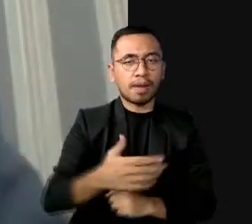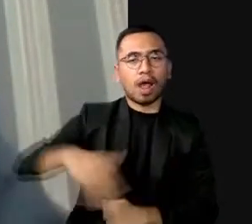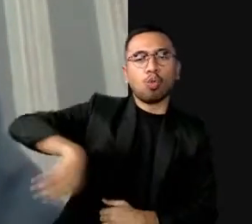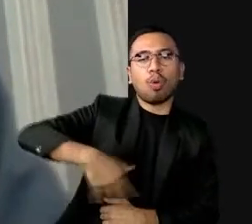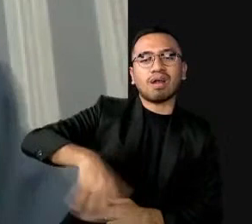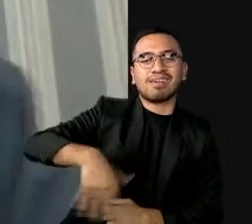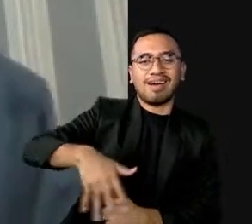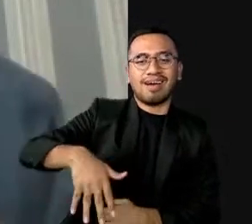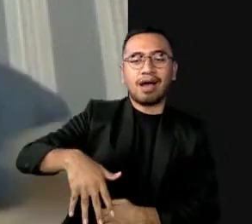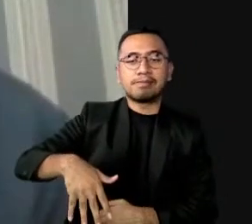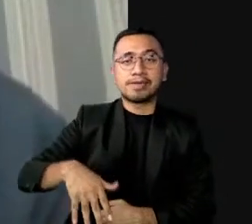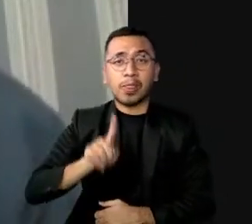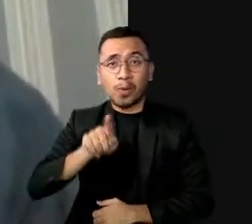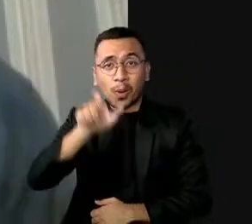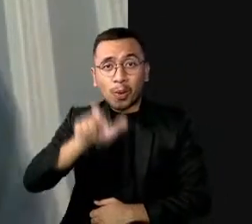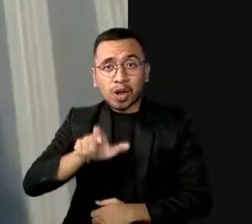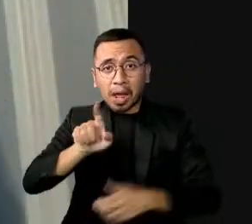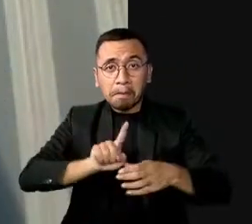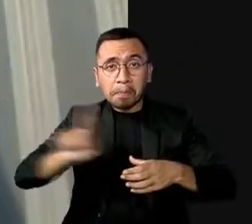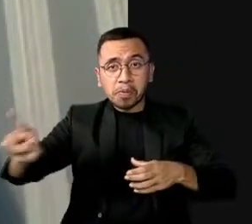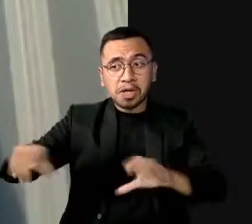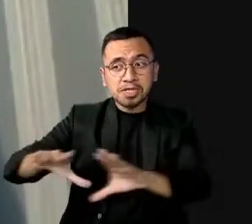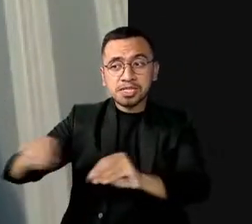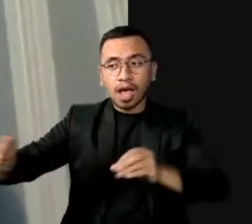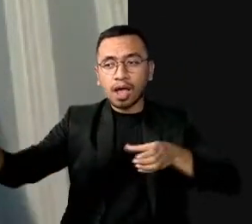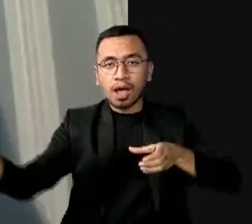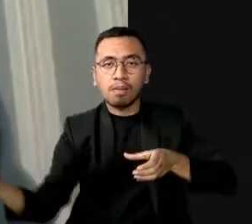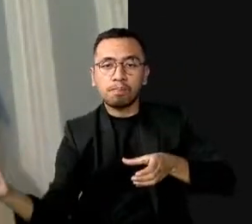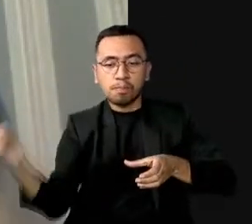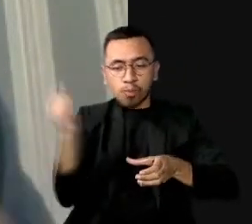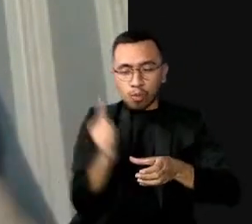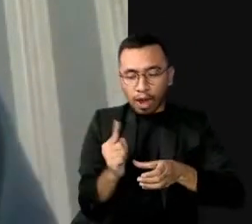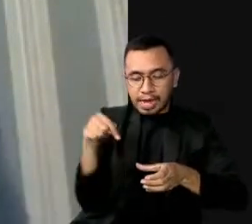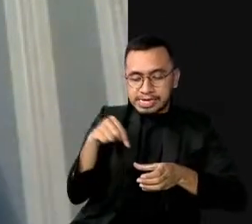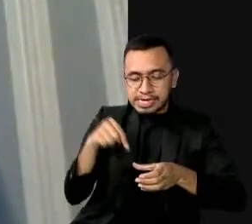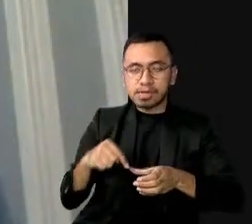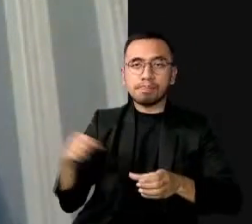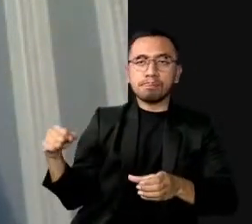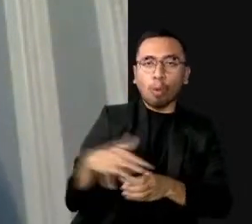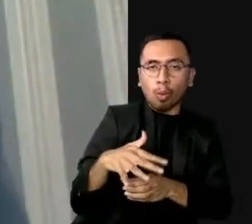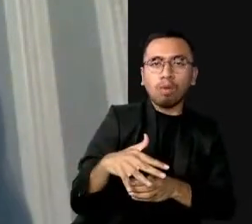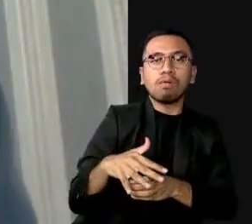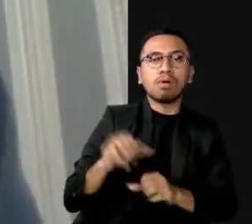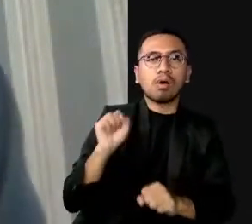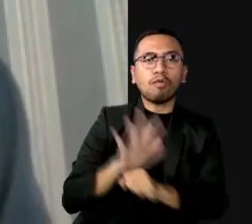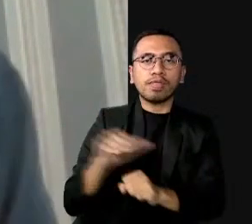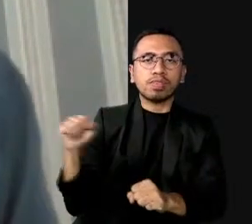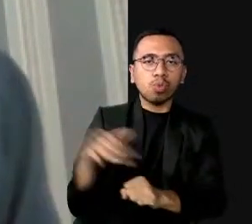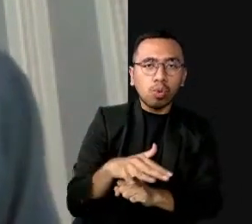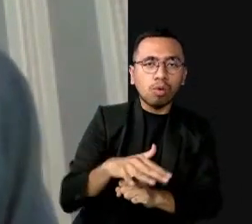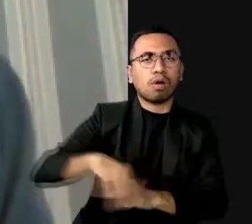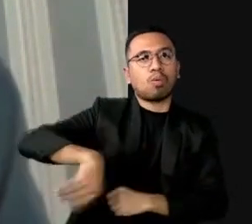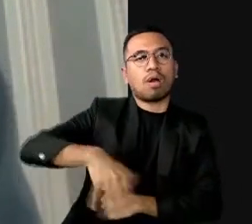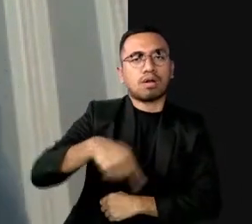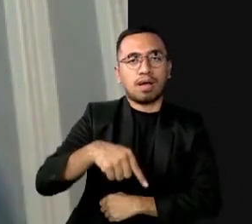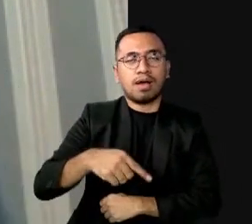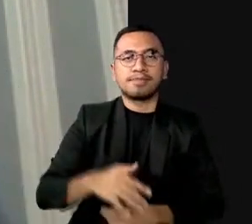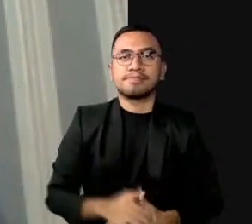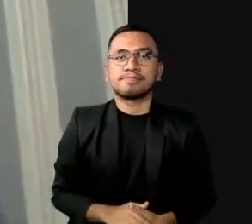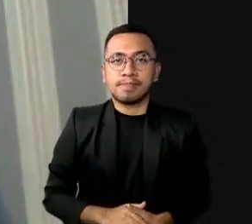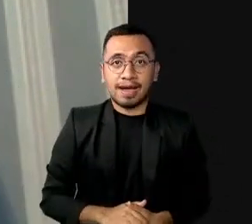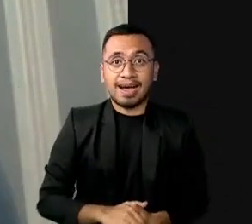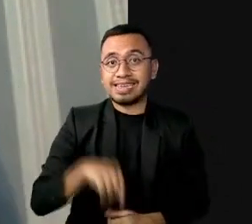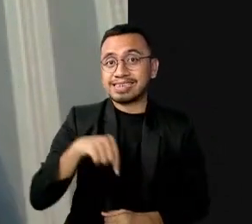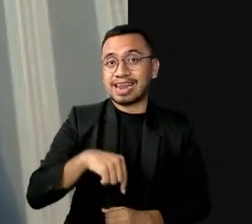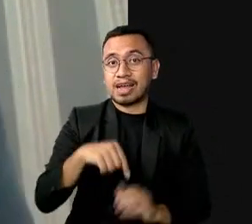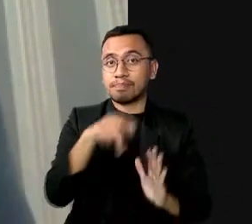dan pas keluarga pun ini berpengaruh kepada pasar perkantoran Idul saling berpengaruh dengan kehadiran ppkm